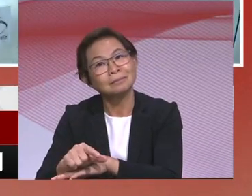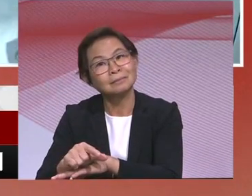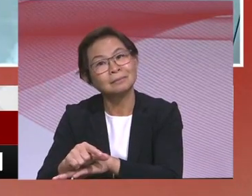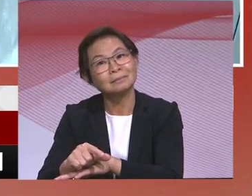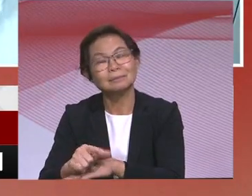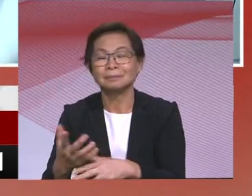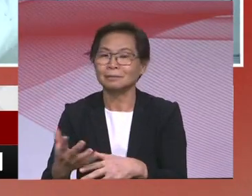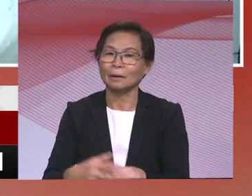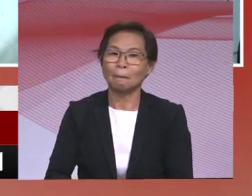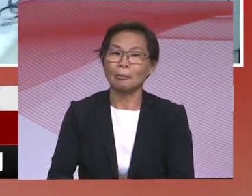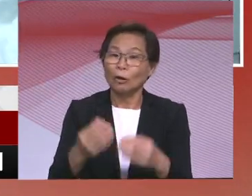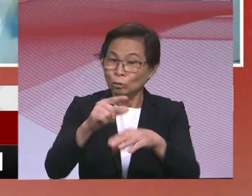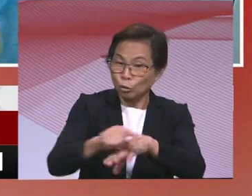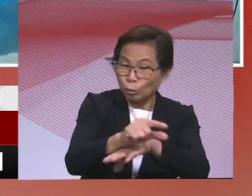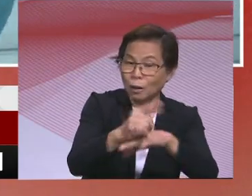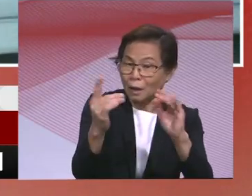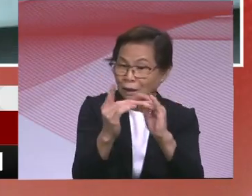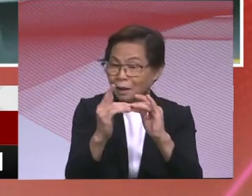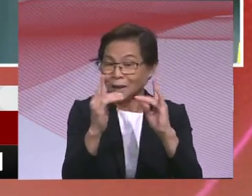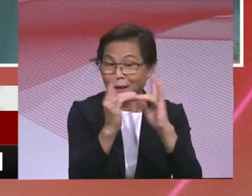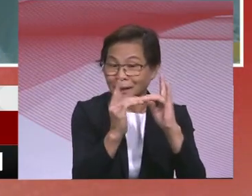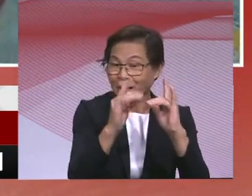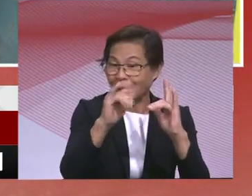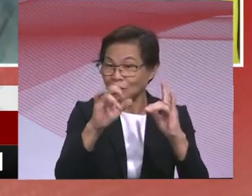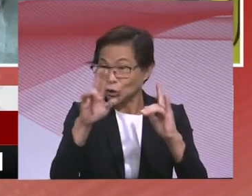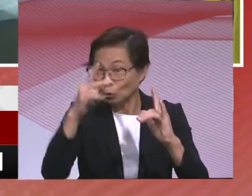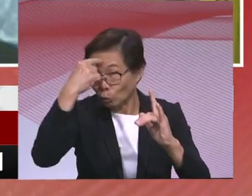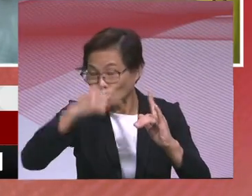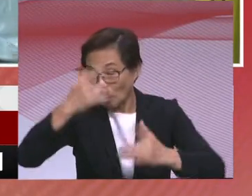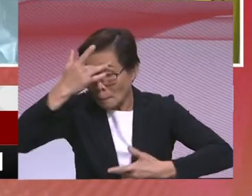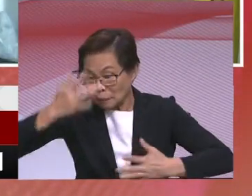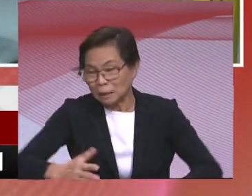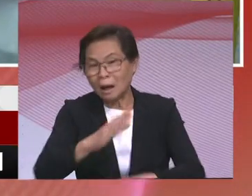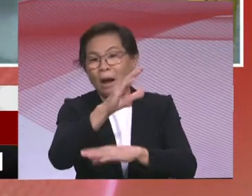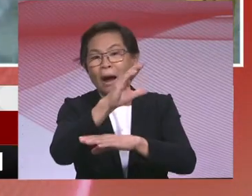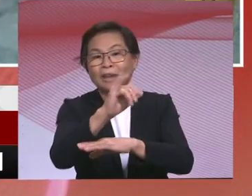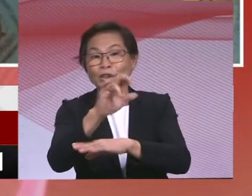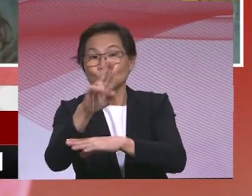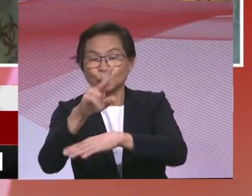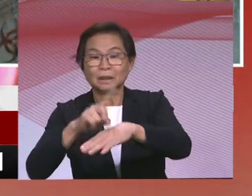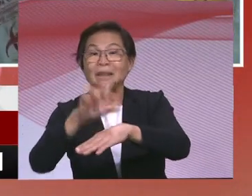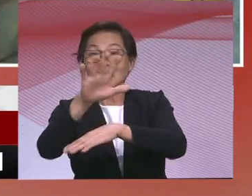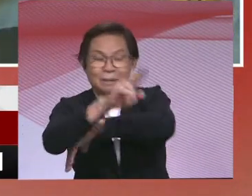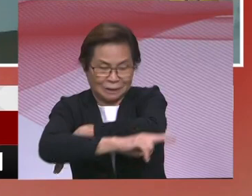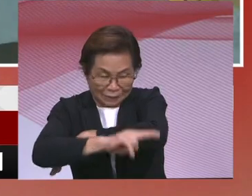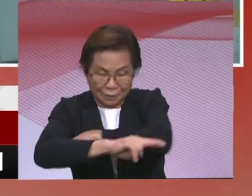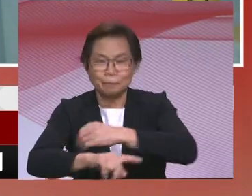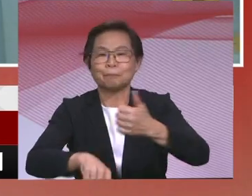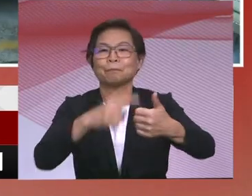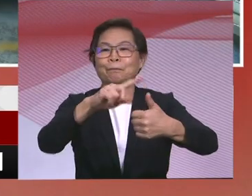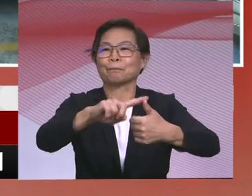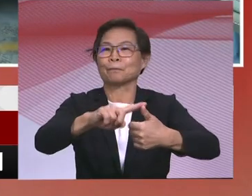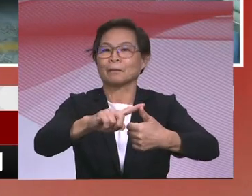sementara itu kadar penggunaan katilayu untuk pesakit komitmen belas di lima buah Negeri lima buah